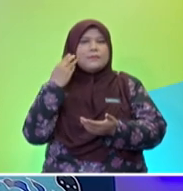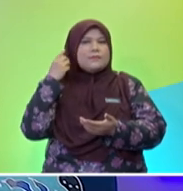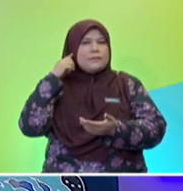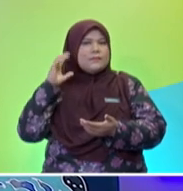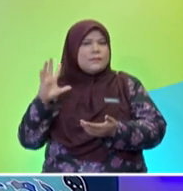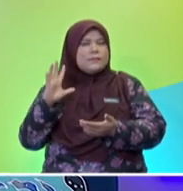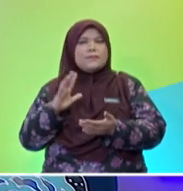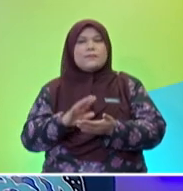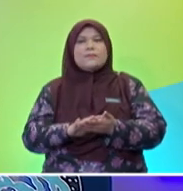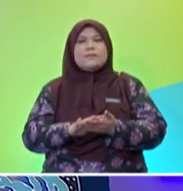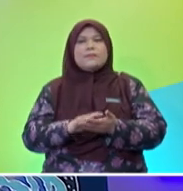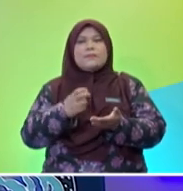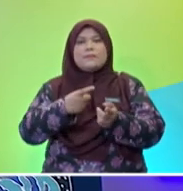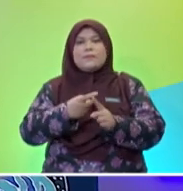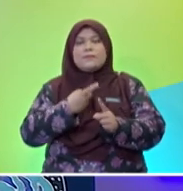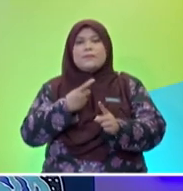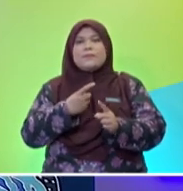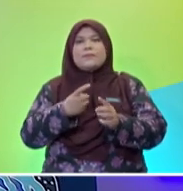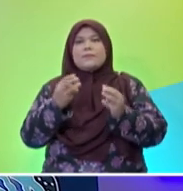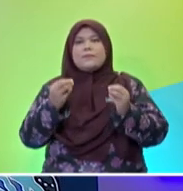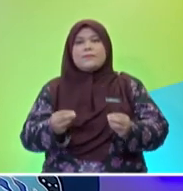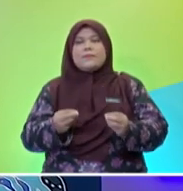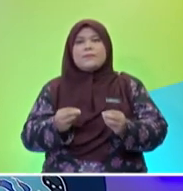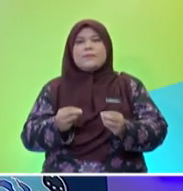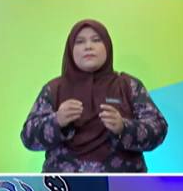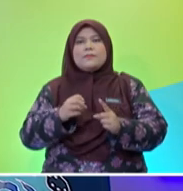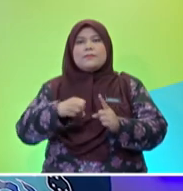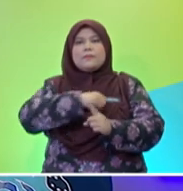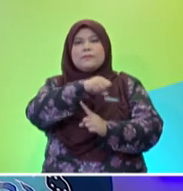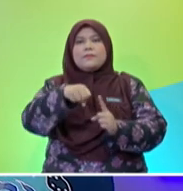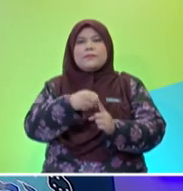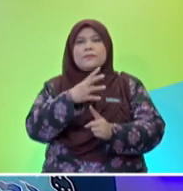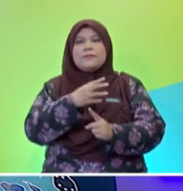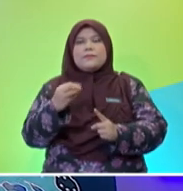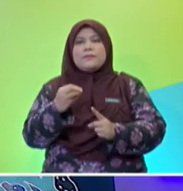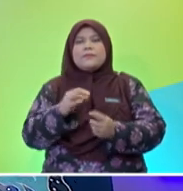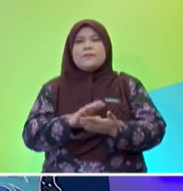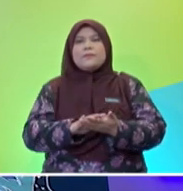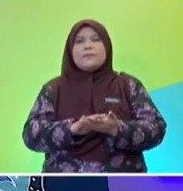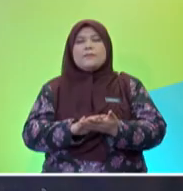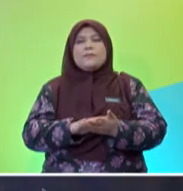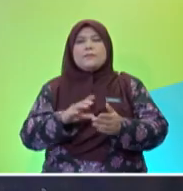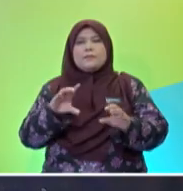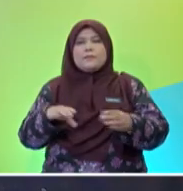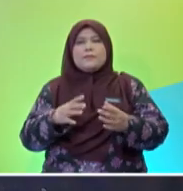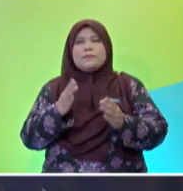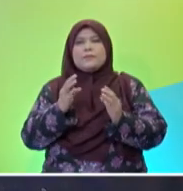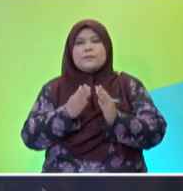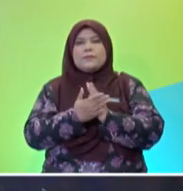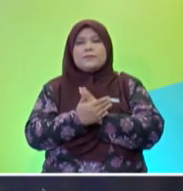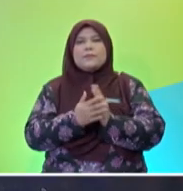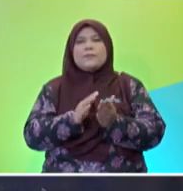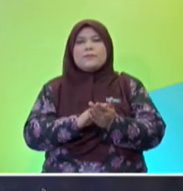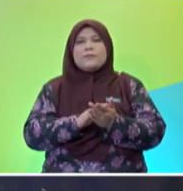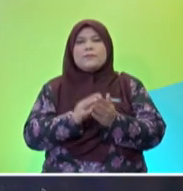manusia alam sekitar dan bunyi yang dibuat oleh manusia Wow tapi Apa kaitannya dengan gini